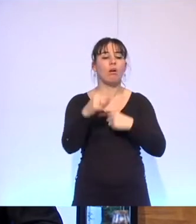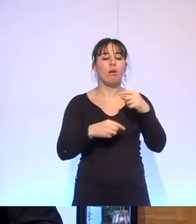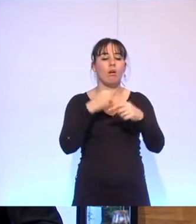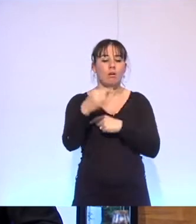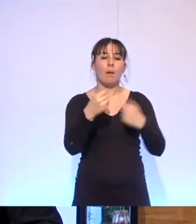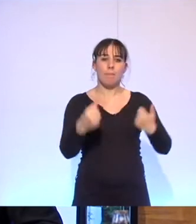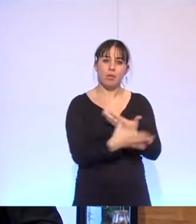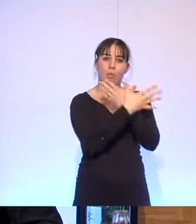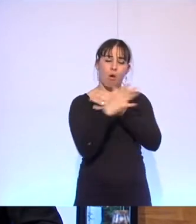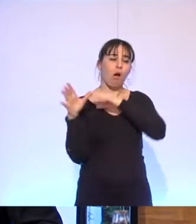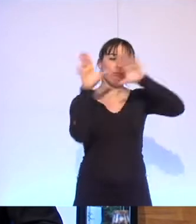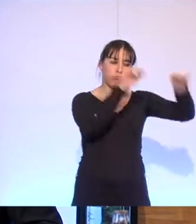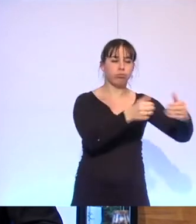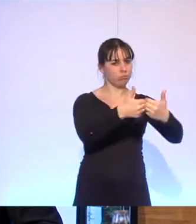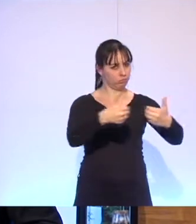de la métropole.